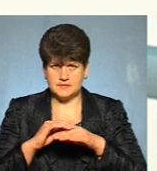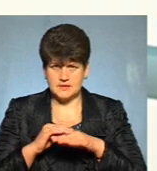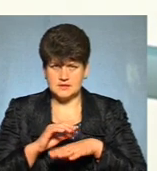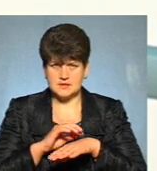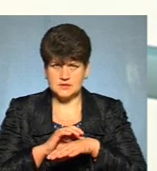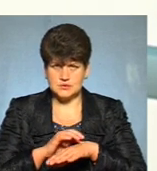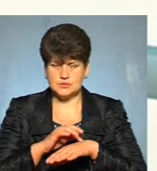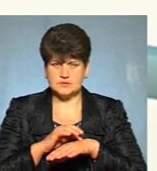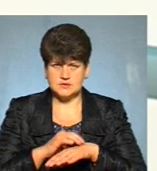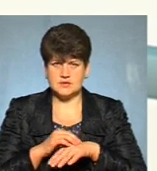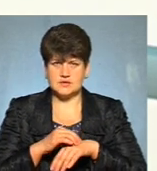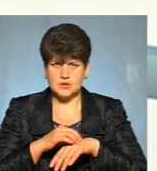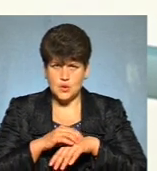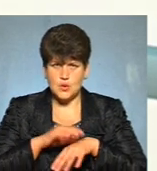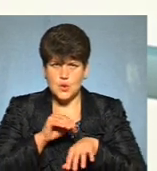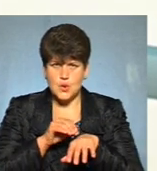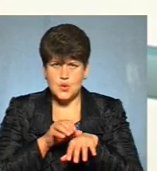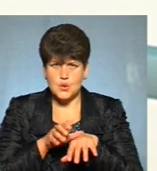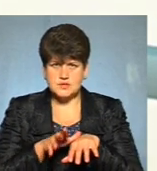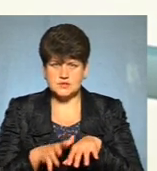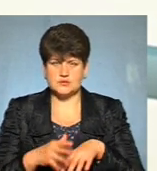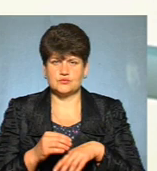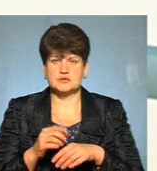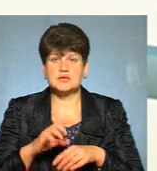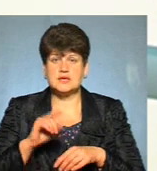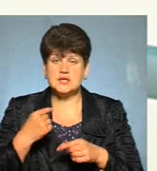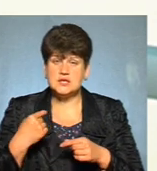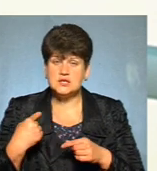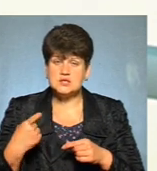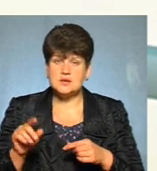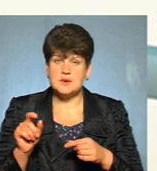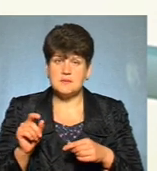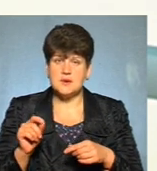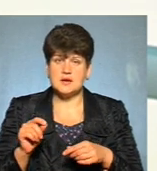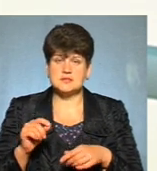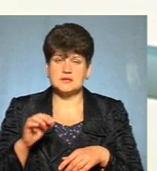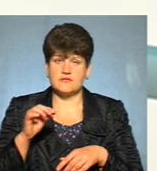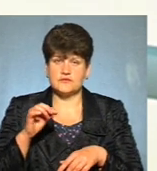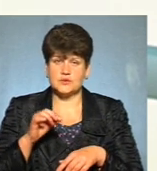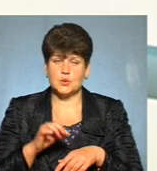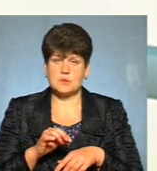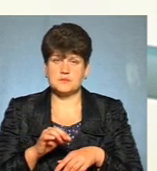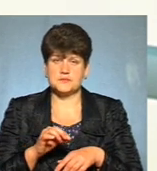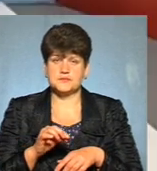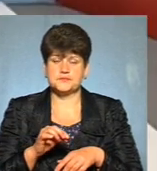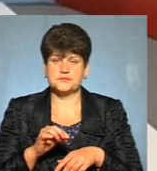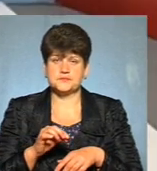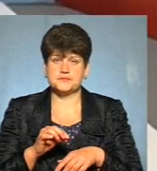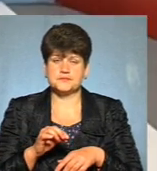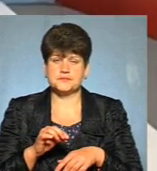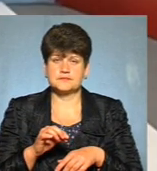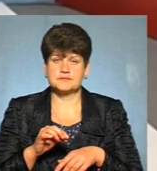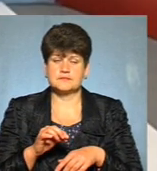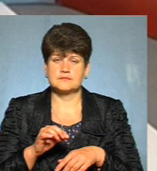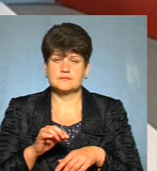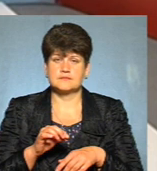трішечки розтягнувши шкіру, іншими пальцями трішки втопити нігтики, затиснути